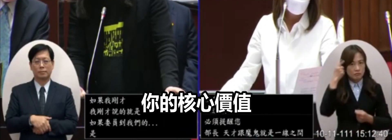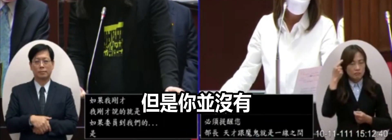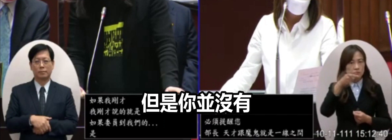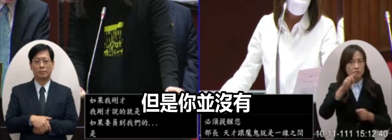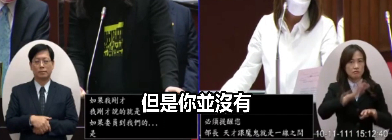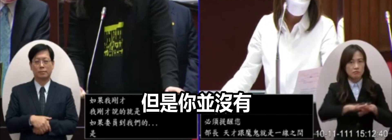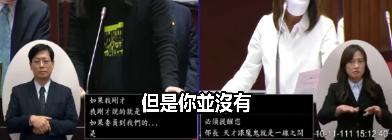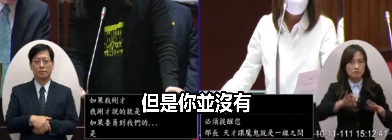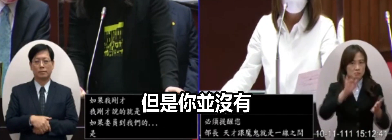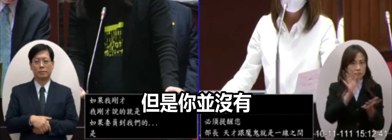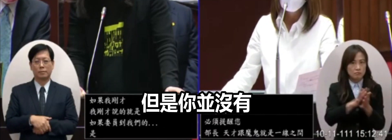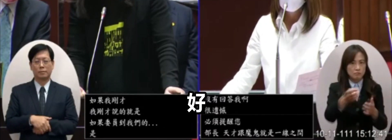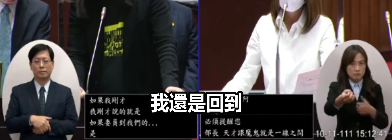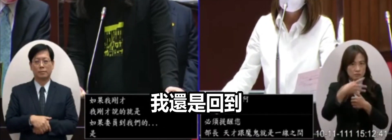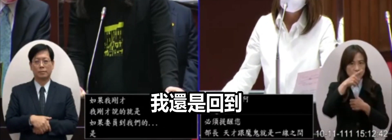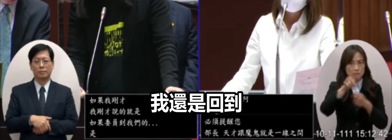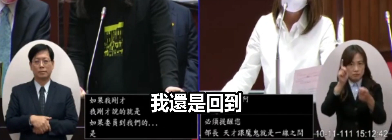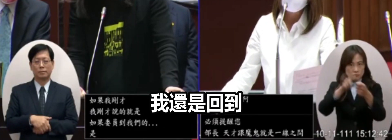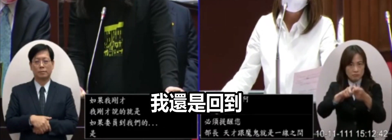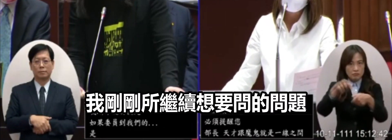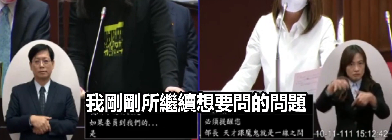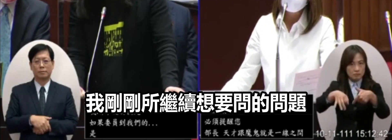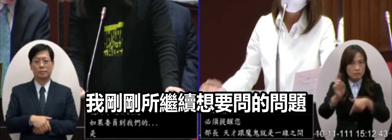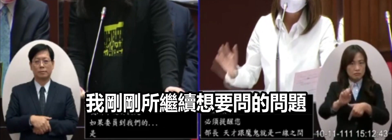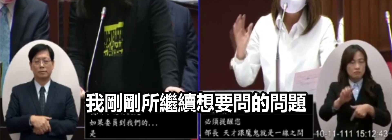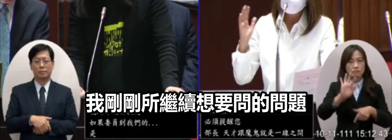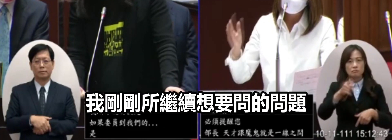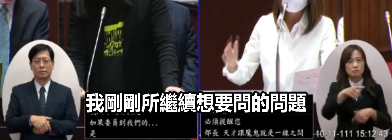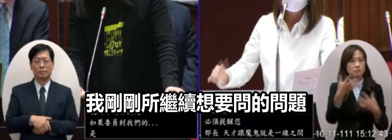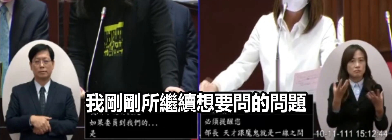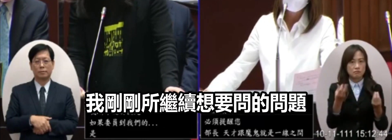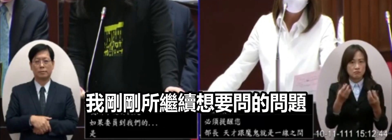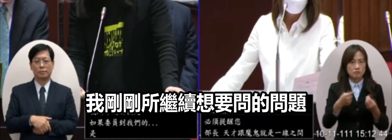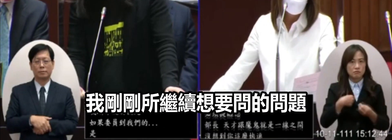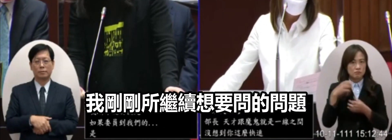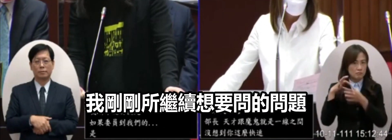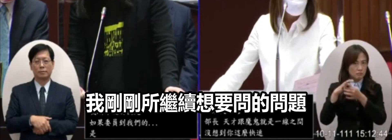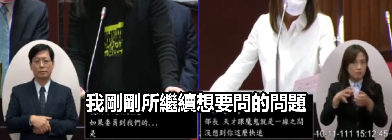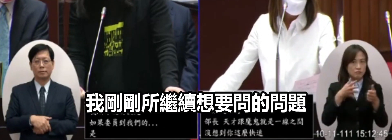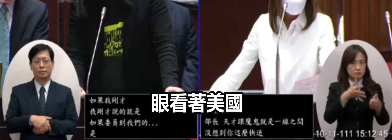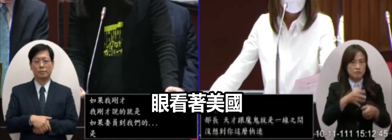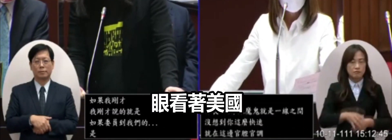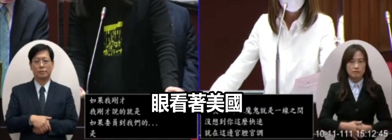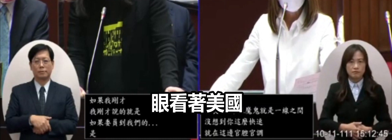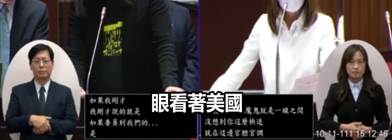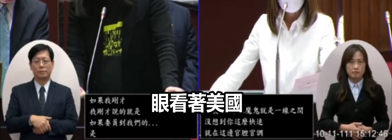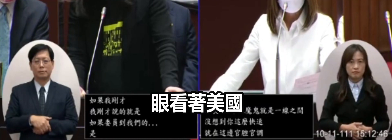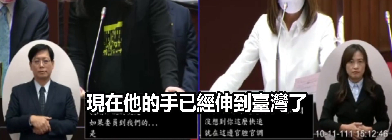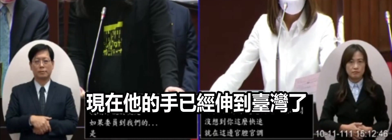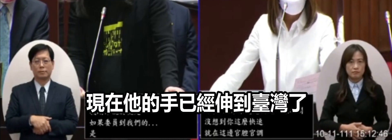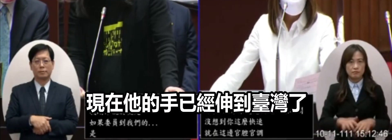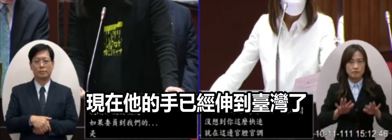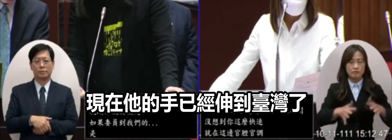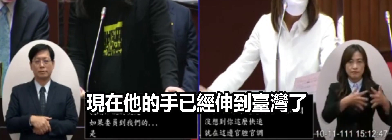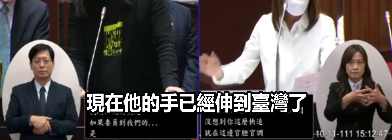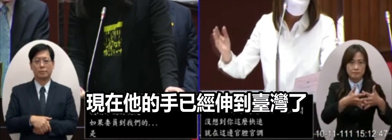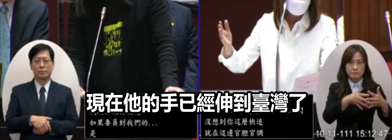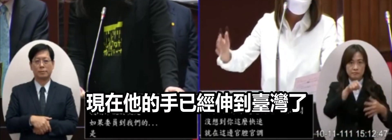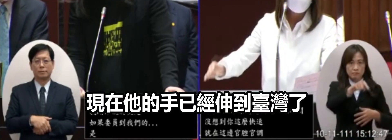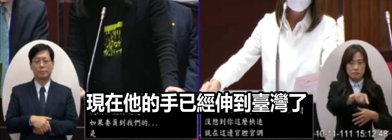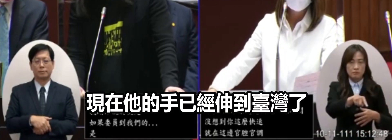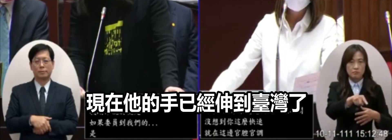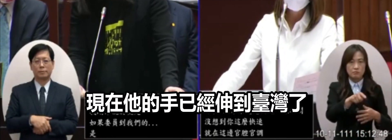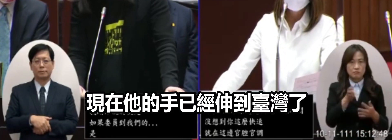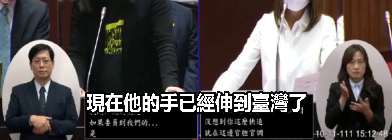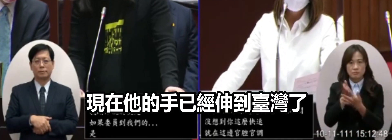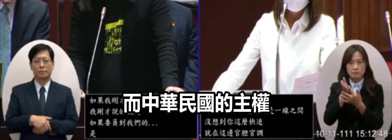价值，但是你并没有。好，我还是回答我刚刚所继续想要问的问题。眼看着美国现在他的手已经伸到